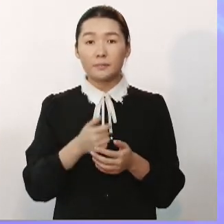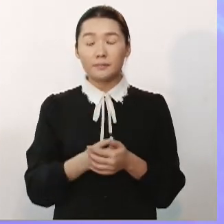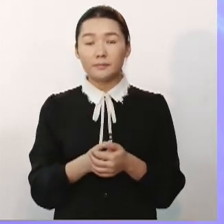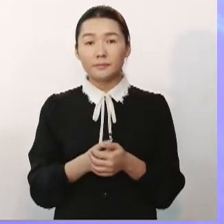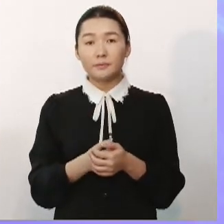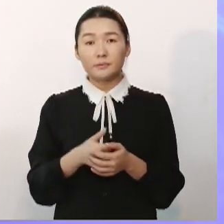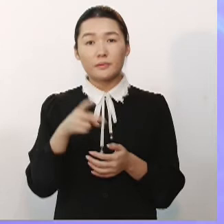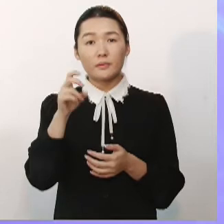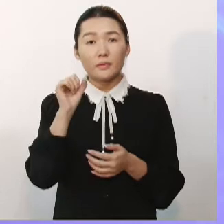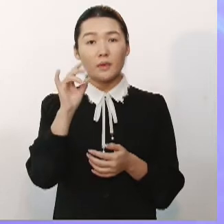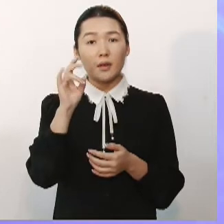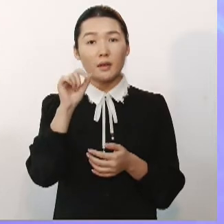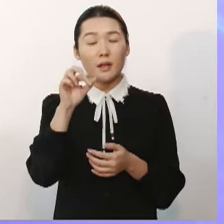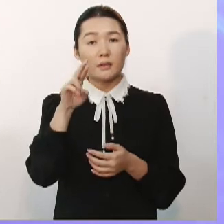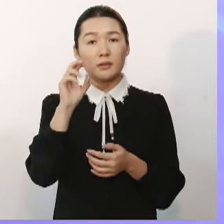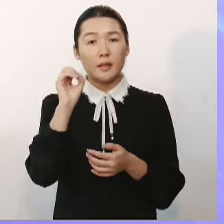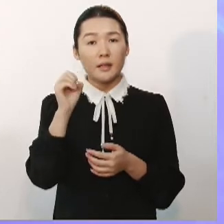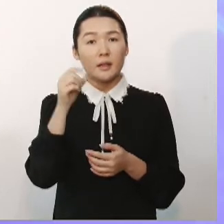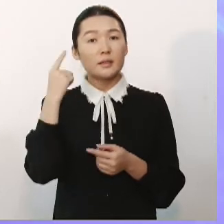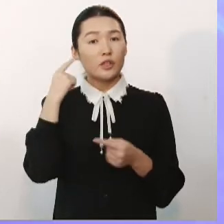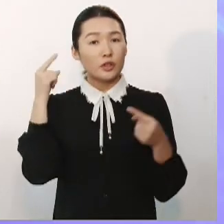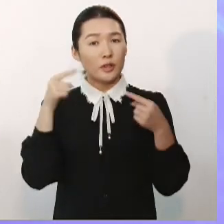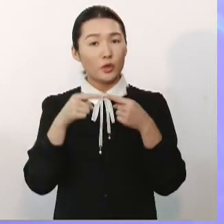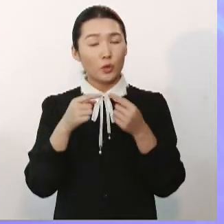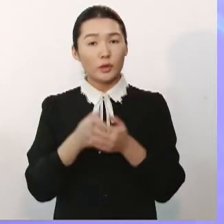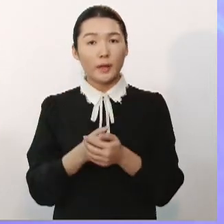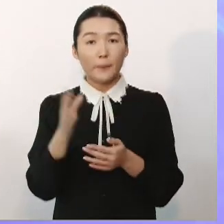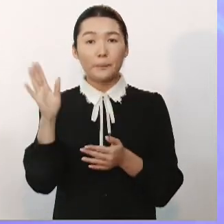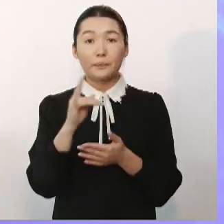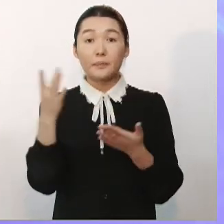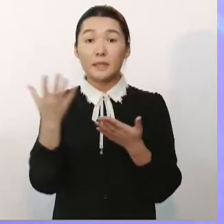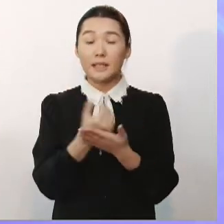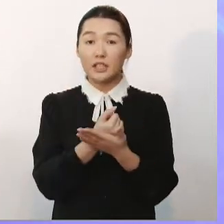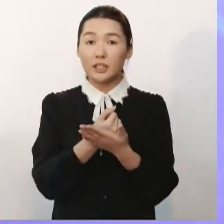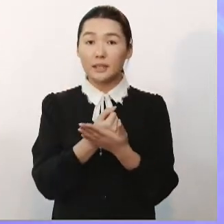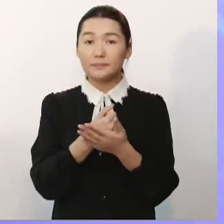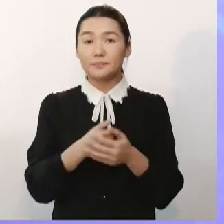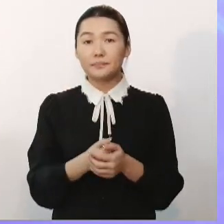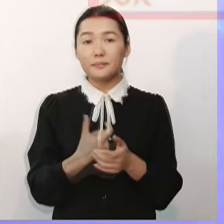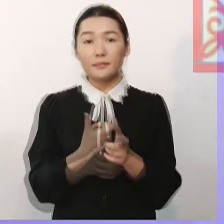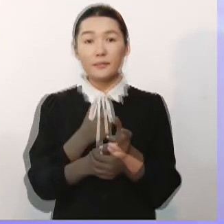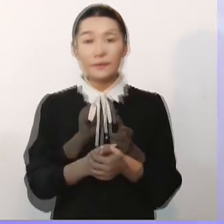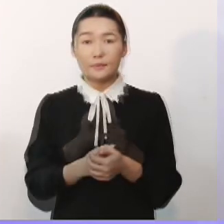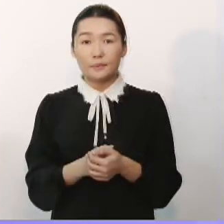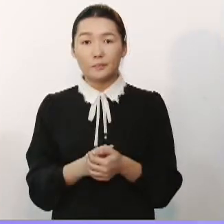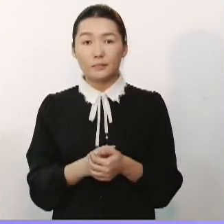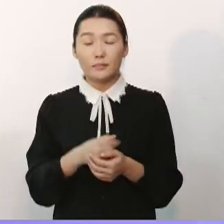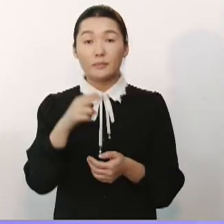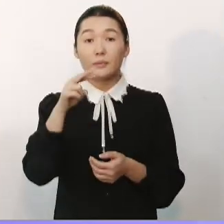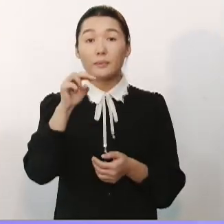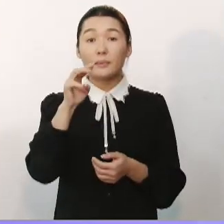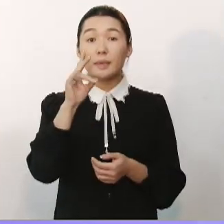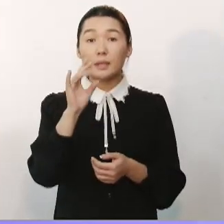«зверь». Гласное «е» слышится четко, значит, мы нашли хитрую гласную. Это буква «е». Пятно.